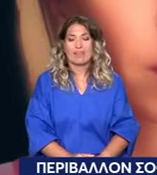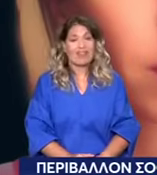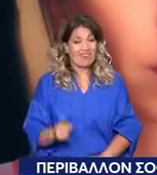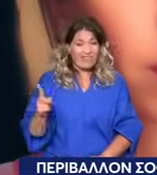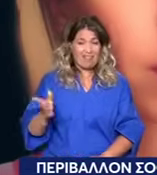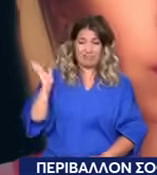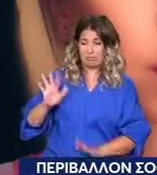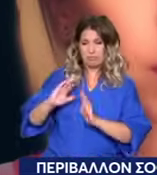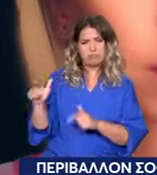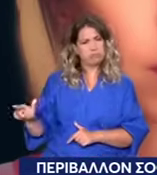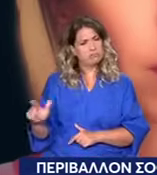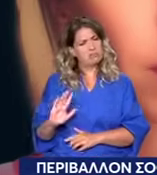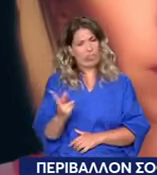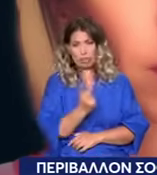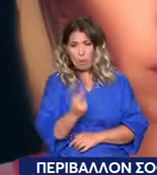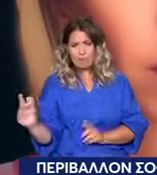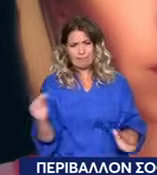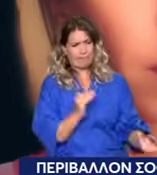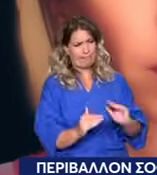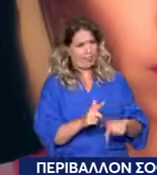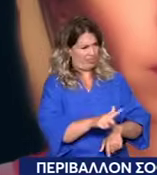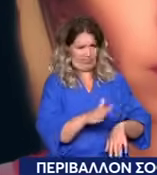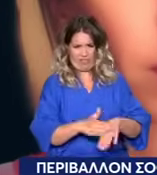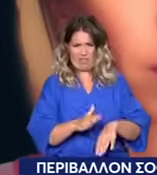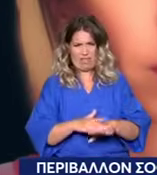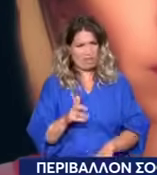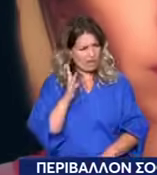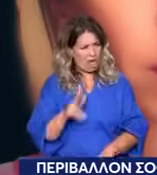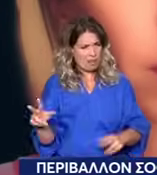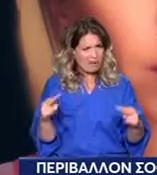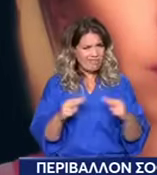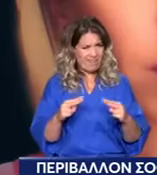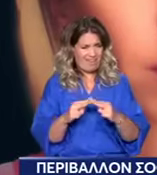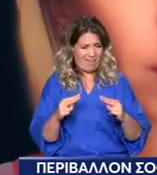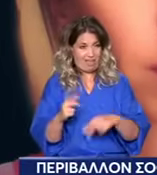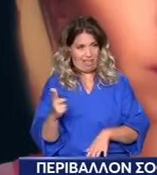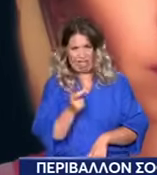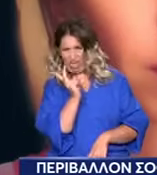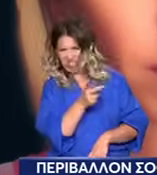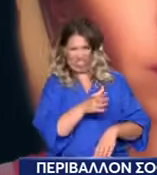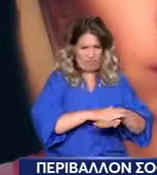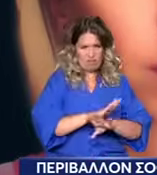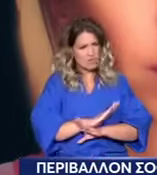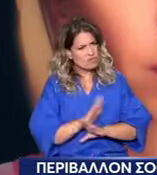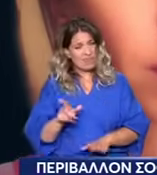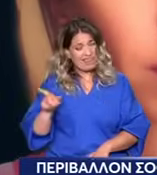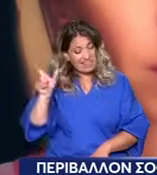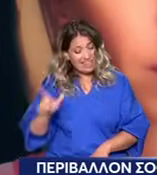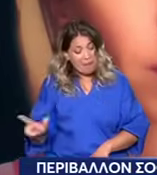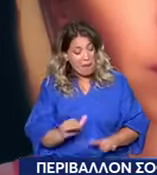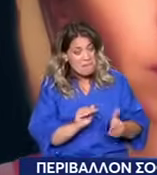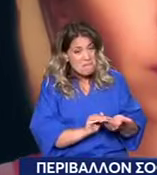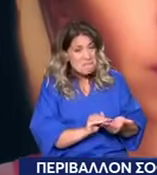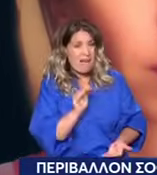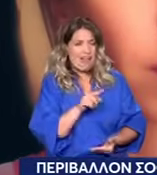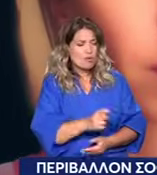προστατέψει τα παιδιά του που δεν φταίνε. Η Σοφία τα βλέπει κάθε μέρα τα παιδιά. Δεν θα τα αδικούσε ποτέ. Εκείνη τα έχει μεγαλώσει. Τα έχει